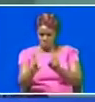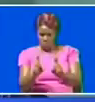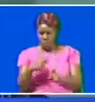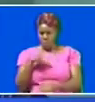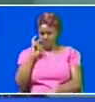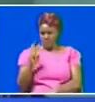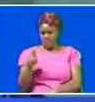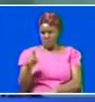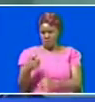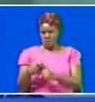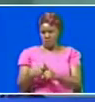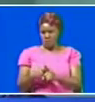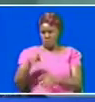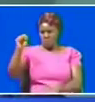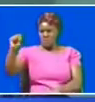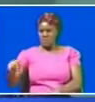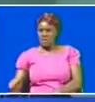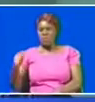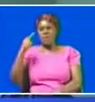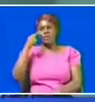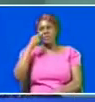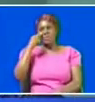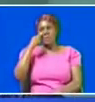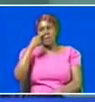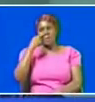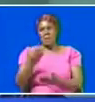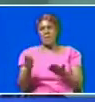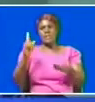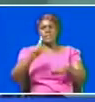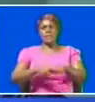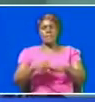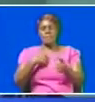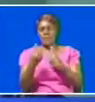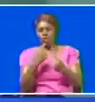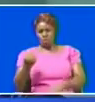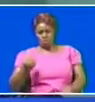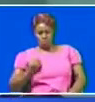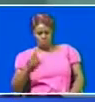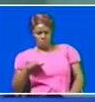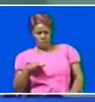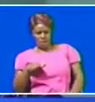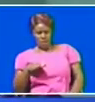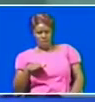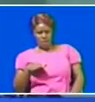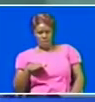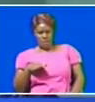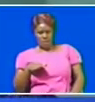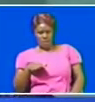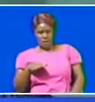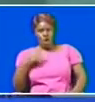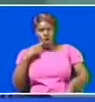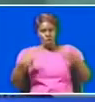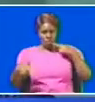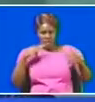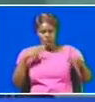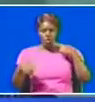me that she comes from Southern Sudan, and anytime I talk to her, the term Nile Patch Hotel will